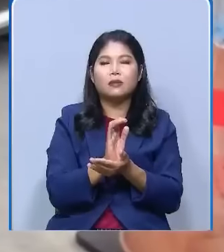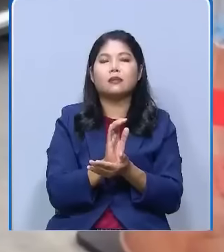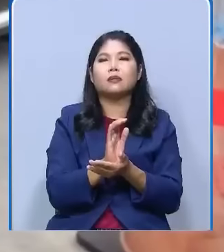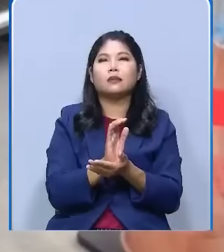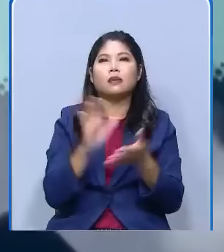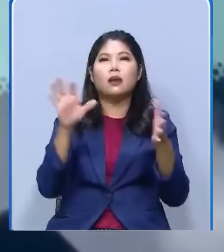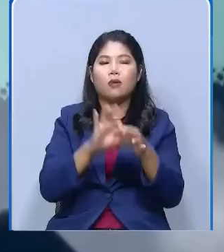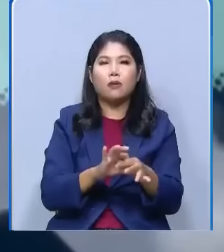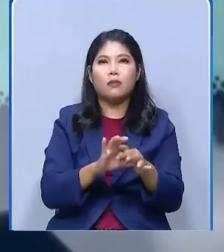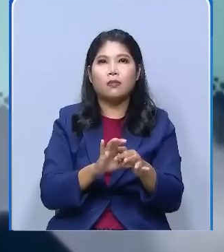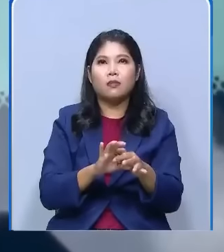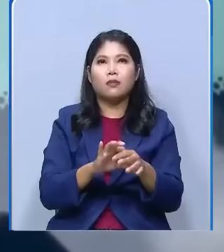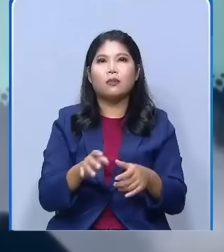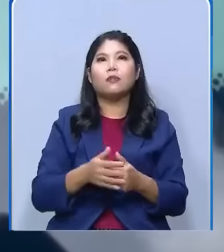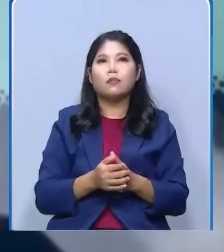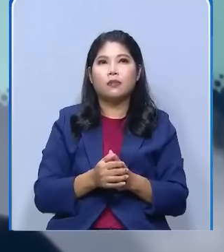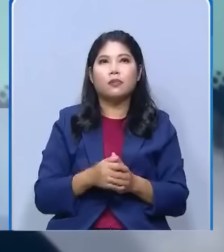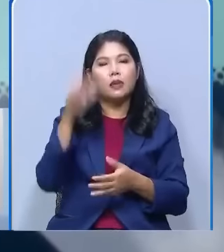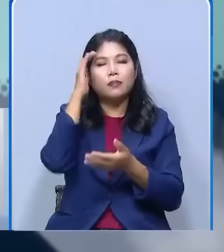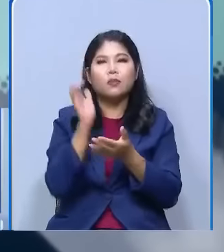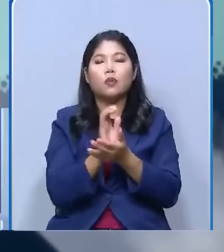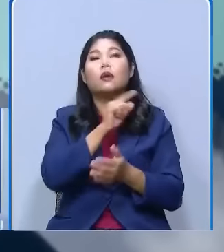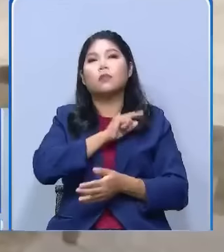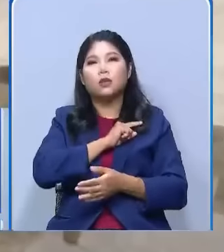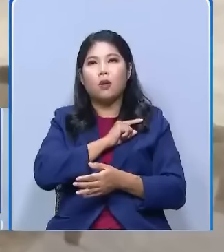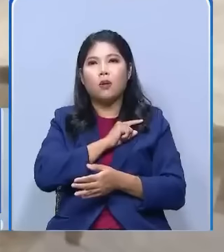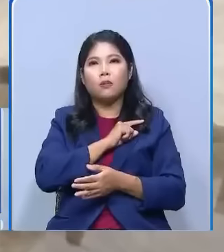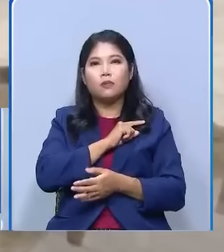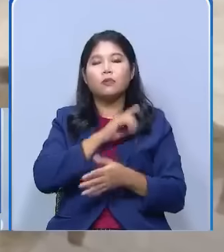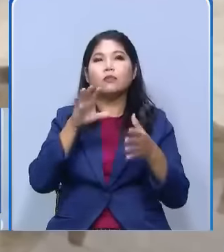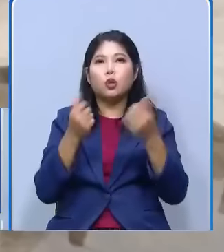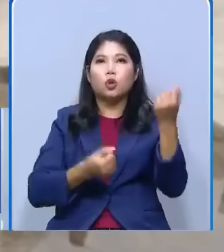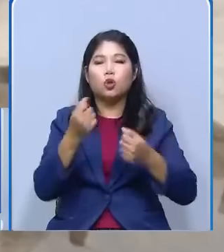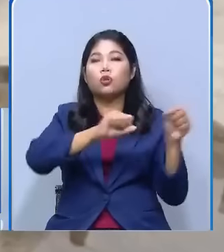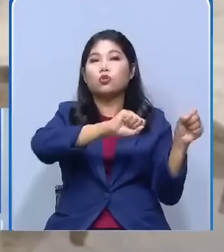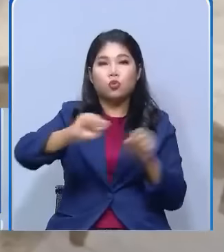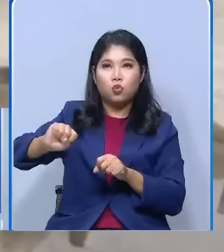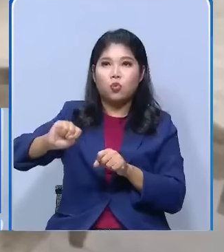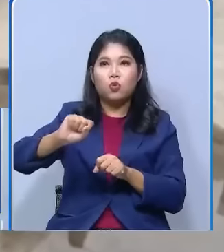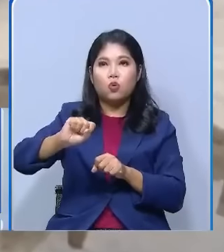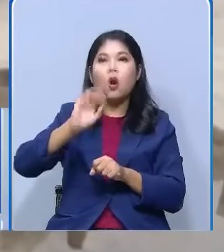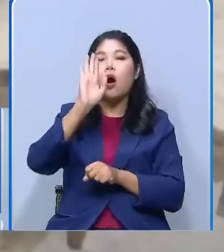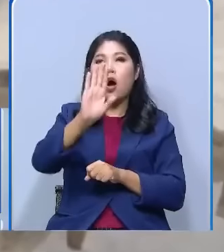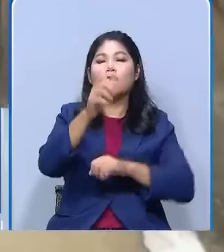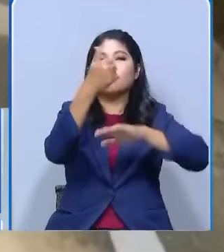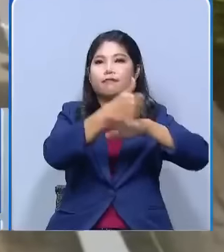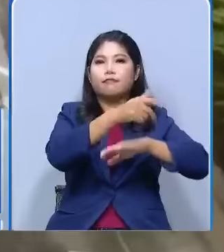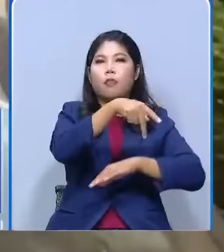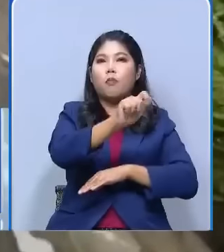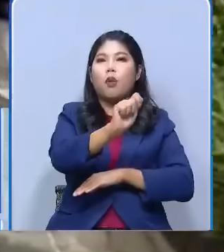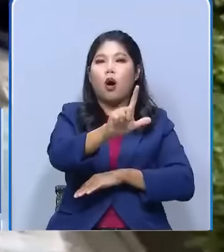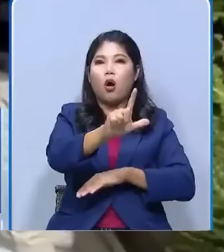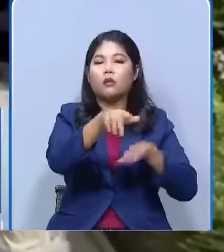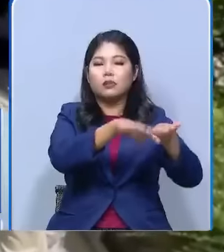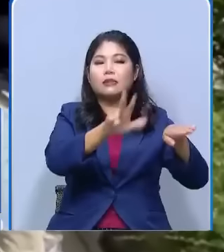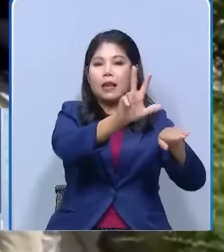การคุ้มครองผู้บริโภคหรือว่าบก.ปคบ.อย่างที่บอกไปว่ามีการอายัดรถตู ้ ของบอสพอลเนี่ย3คันของบอส